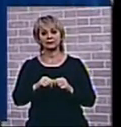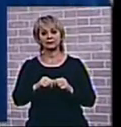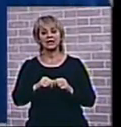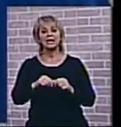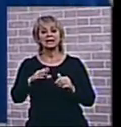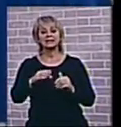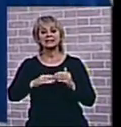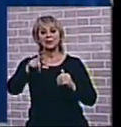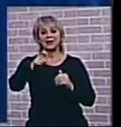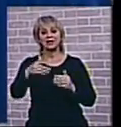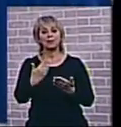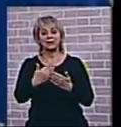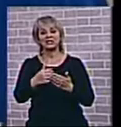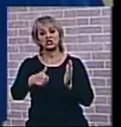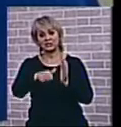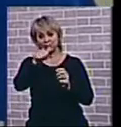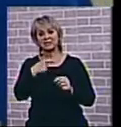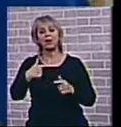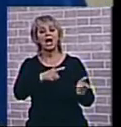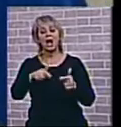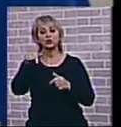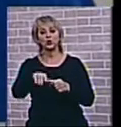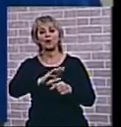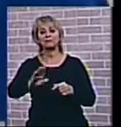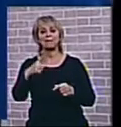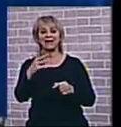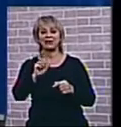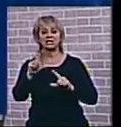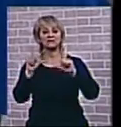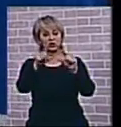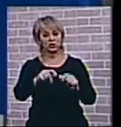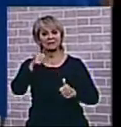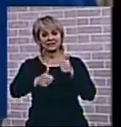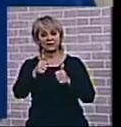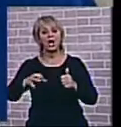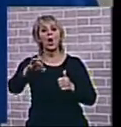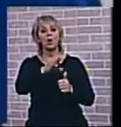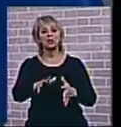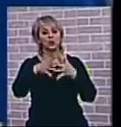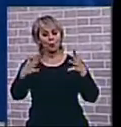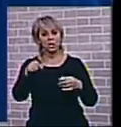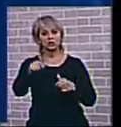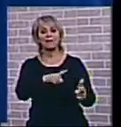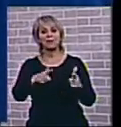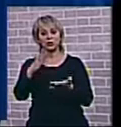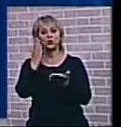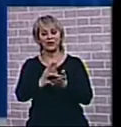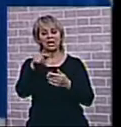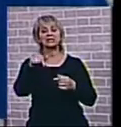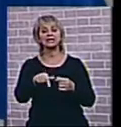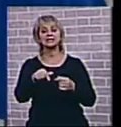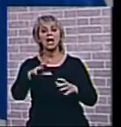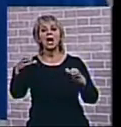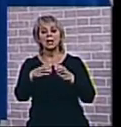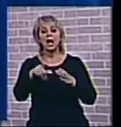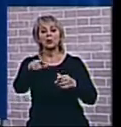Гиревики, ну, около полугода мы готовимся, уже не первый раз выезжаем на соревнования областного масштаба, то есть подготовка есть.